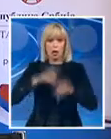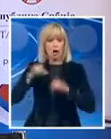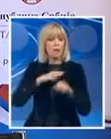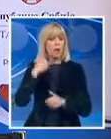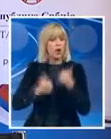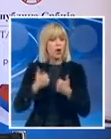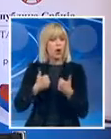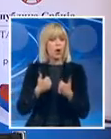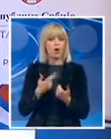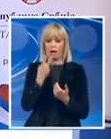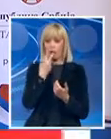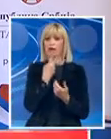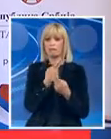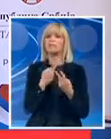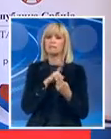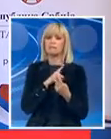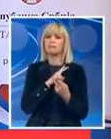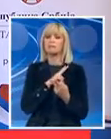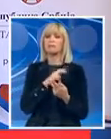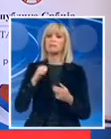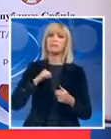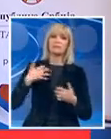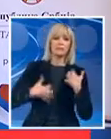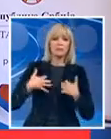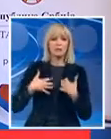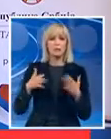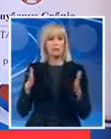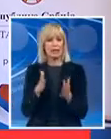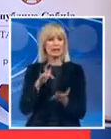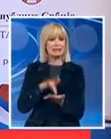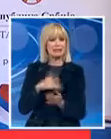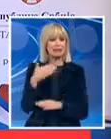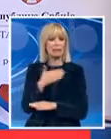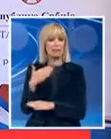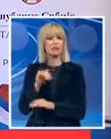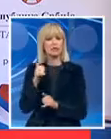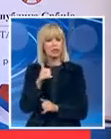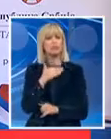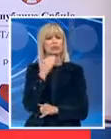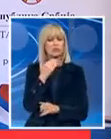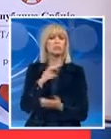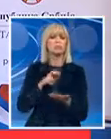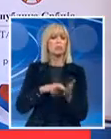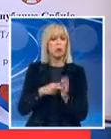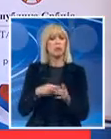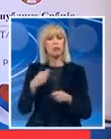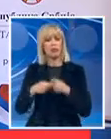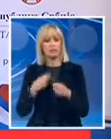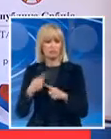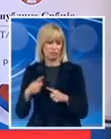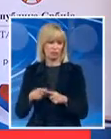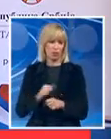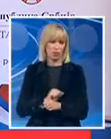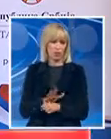Pokazuje da svakako postoji značajan segment malih i srednjih preduzeća koji, iako su imali probleme zbog poslovanja uzrokovane COVID-om,